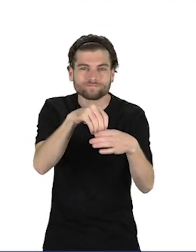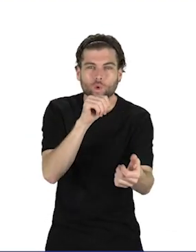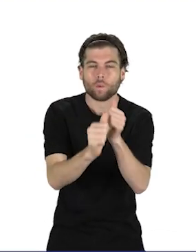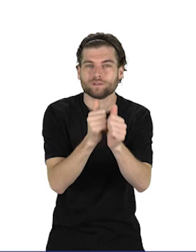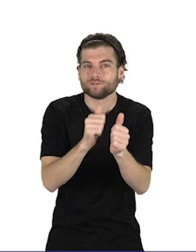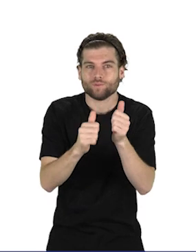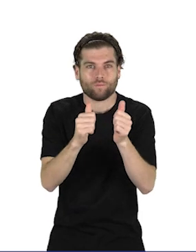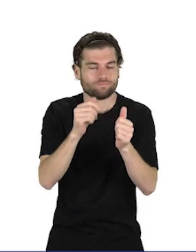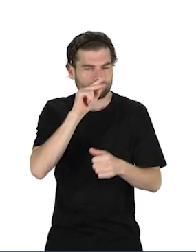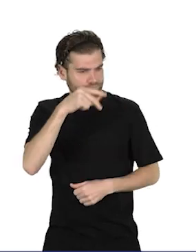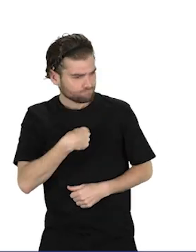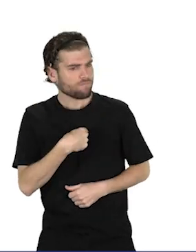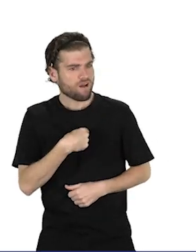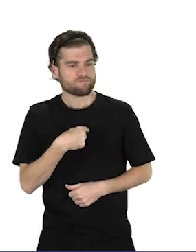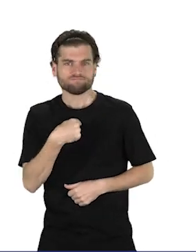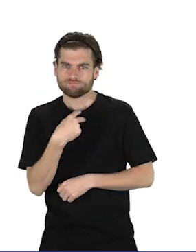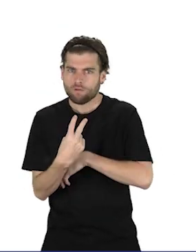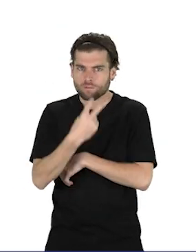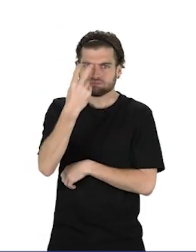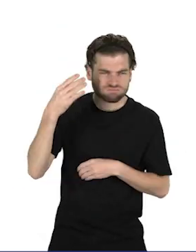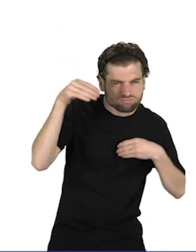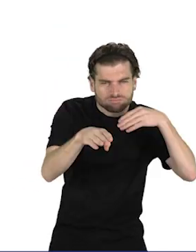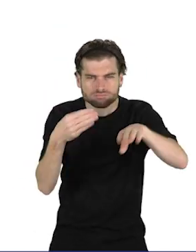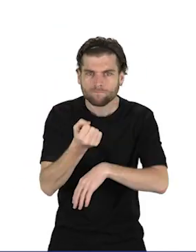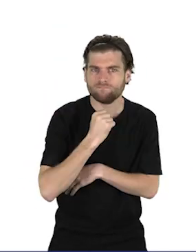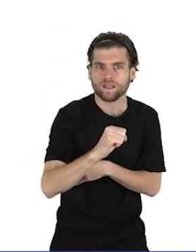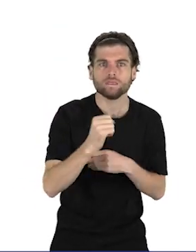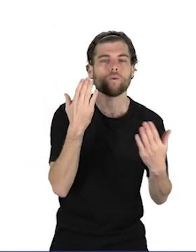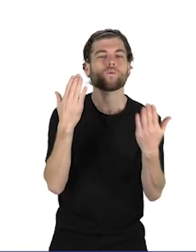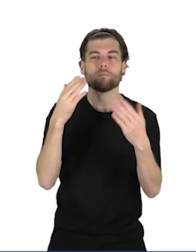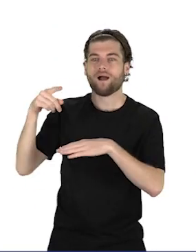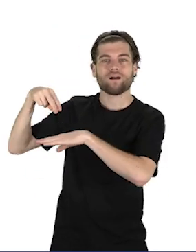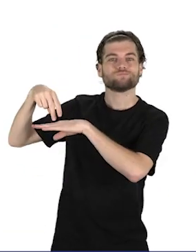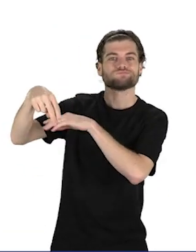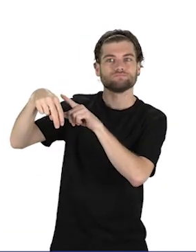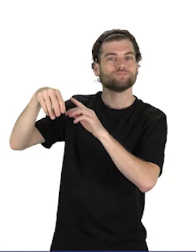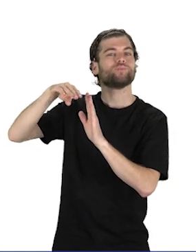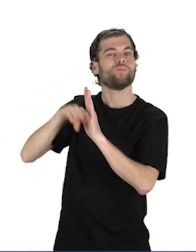un domaine et que j'allais assez vite dans l'eau par rapport à sur terre.